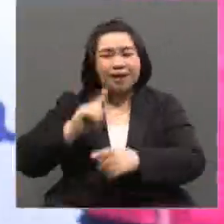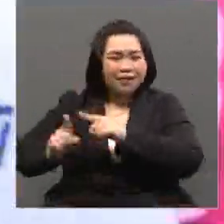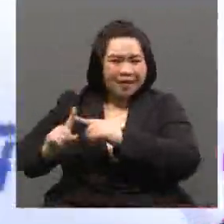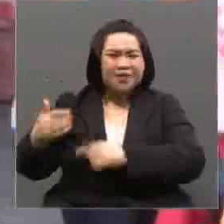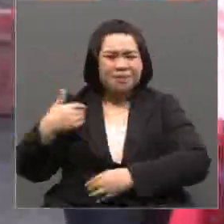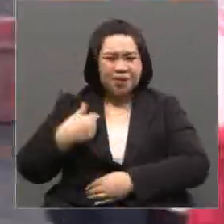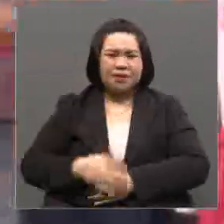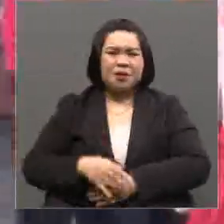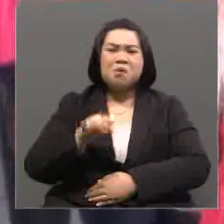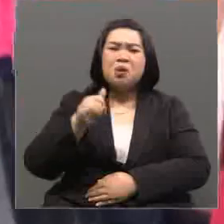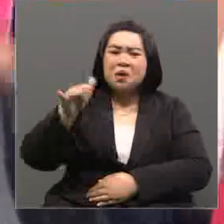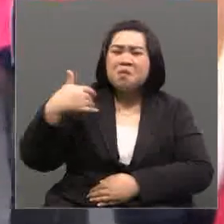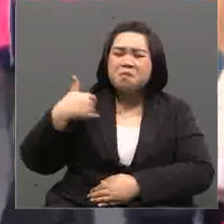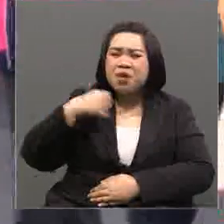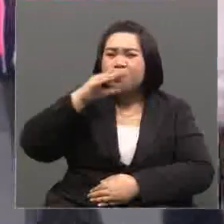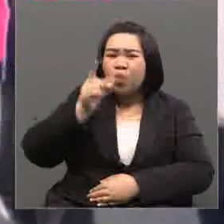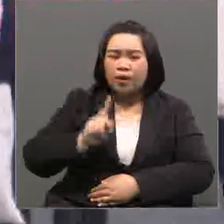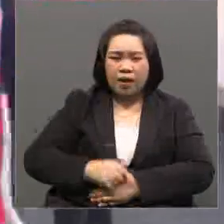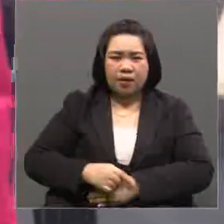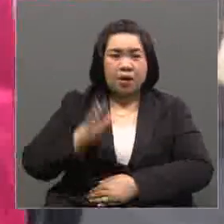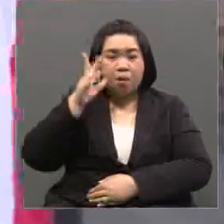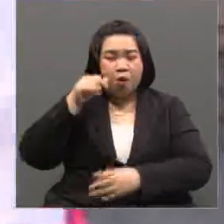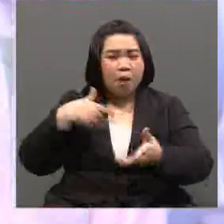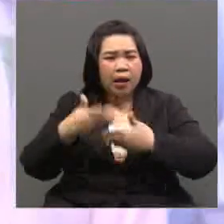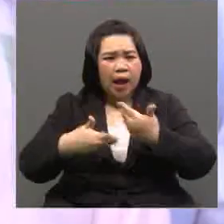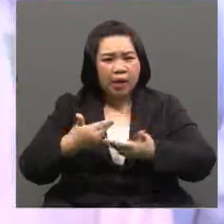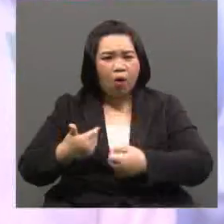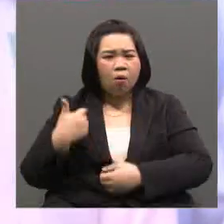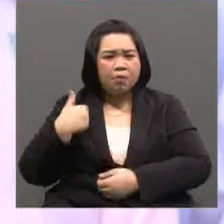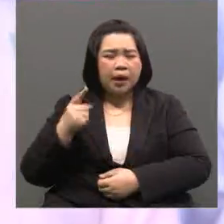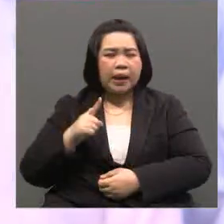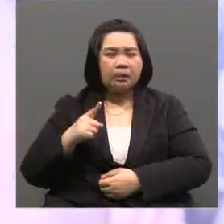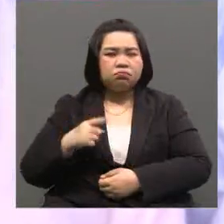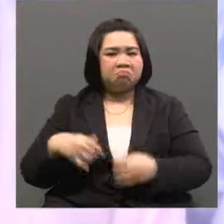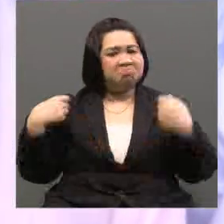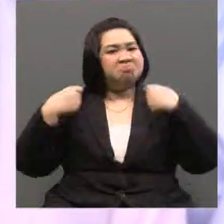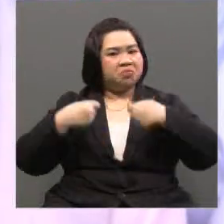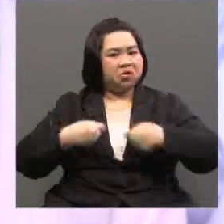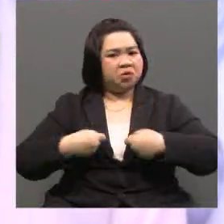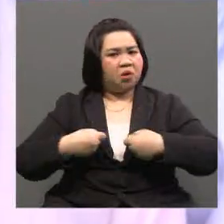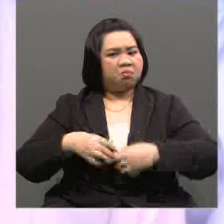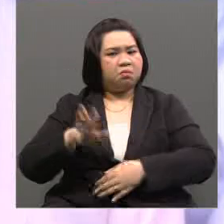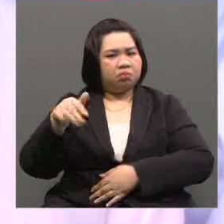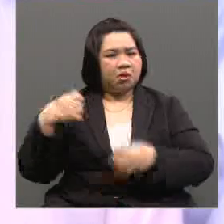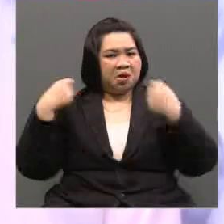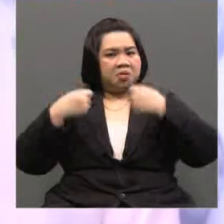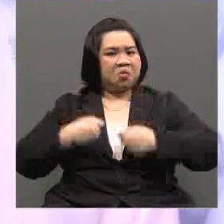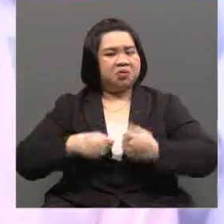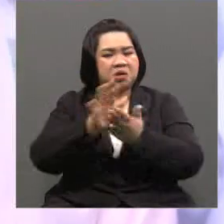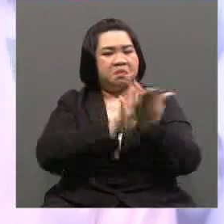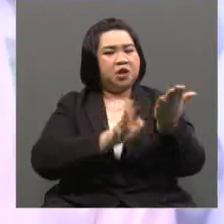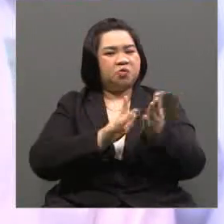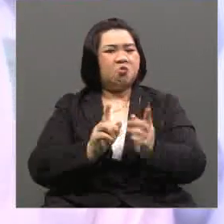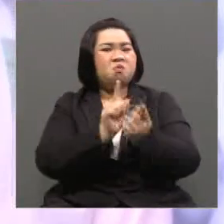บางคนเนี่ยเขาบอกว่าพ่อค้าแม่ค้าเนี่ยถึงขนาดสวมพรรคชาติไทยพัฒนาออกมารอต้อนรับกันทีเดียวนะ